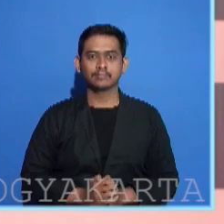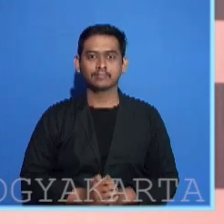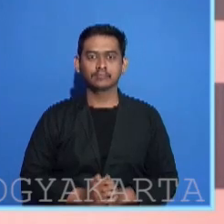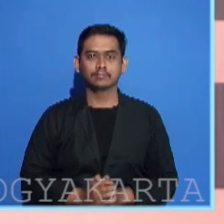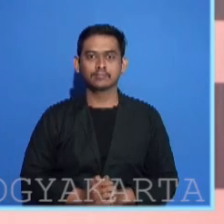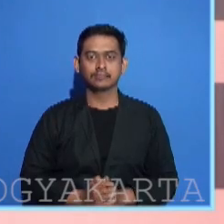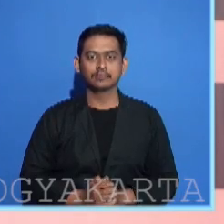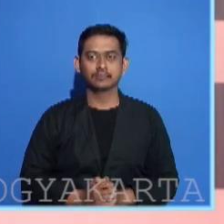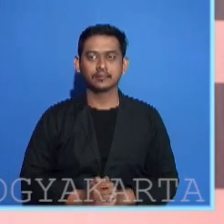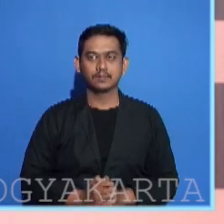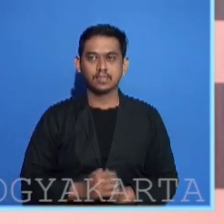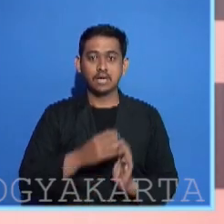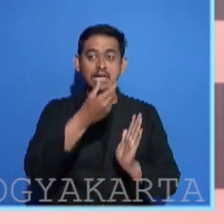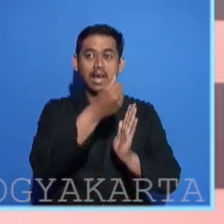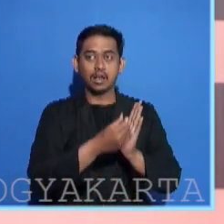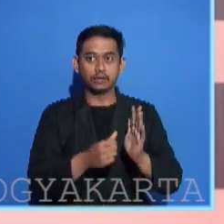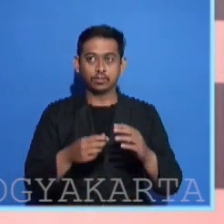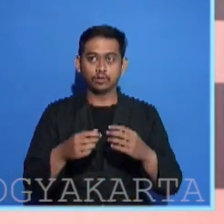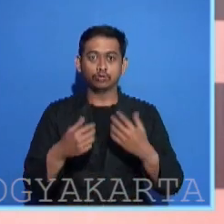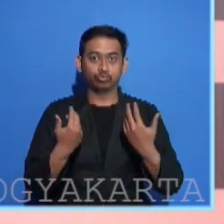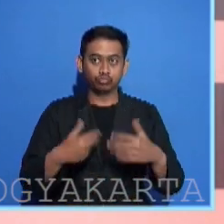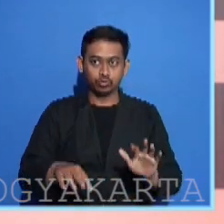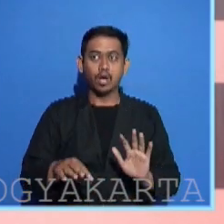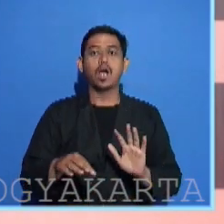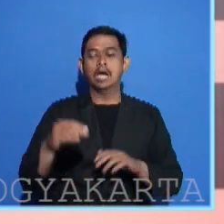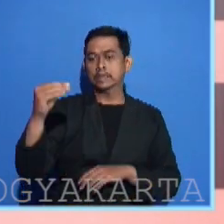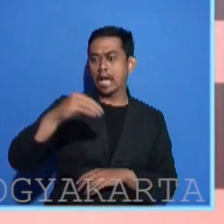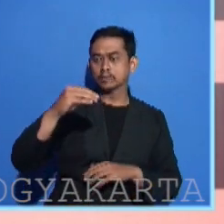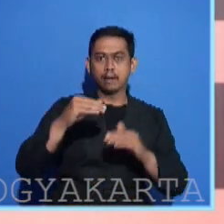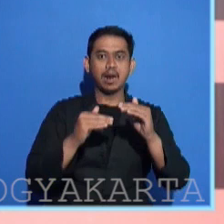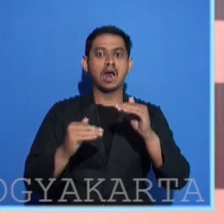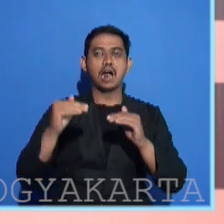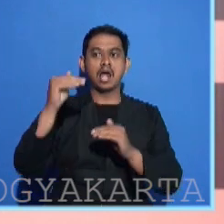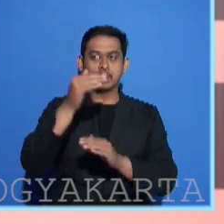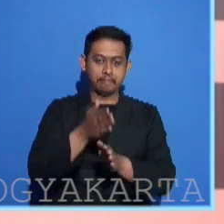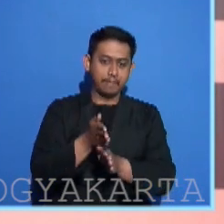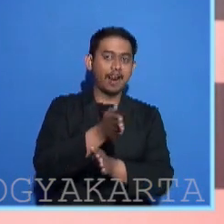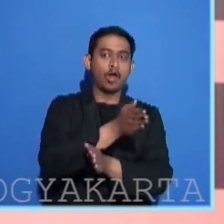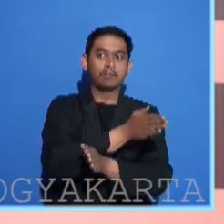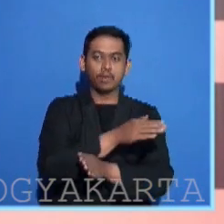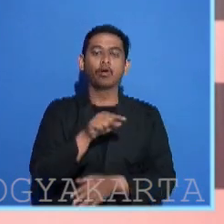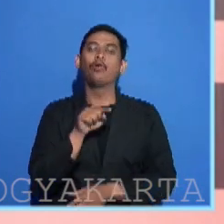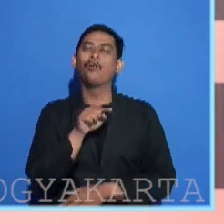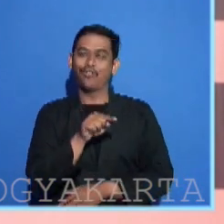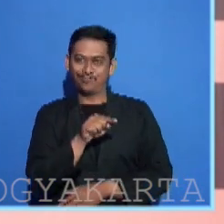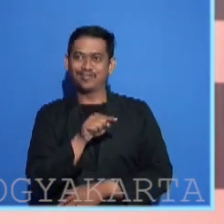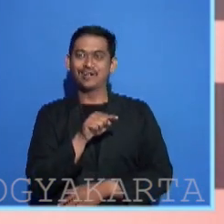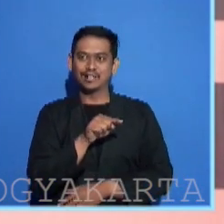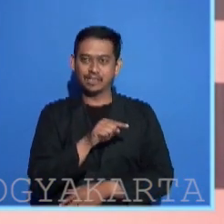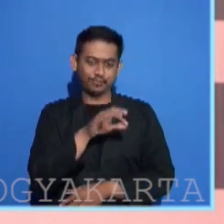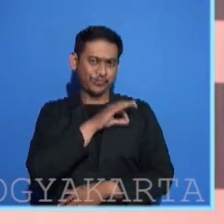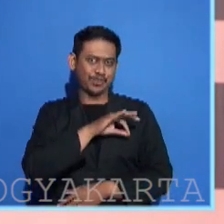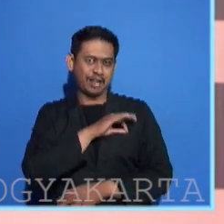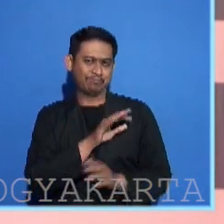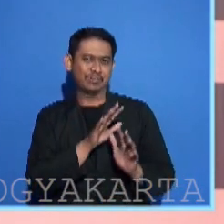saudara melambungnya harga jual ayam potong di pasar sejak beberapa waktu terakhir ternyata tidak sepenuhnya memberikan keuntungan bagi